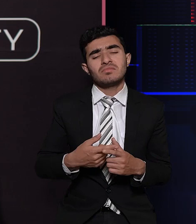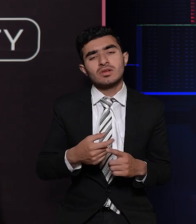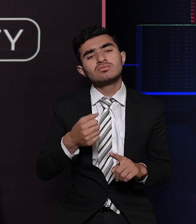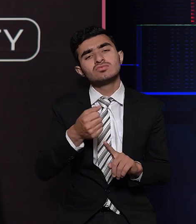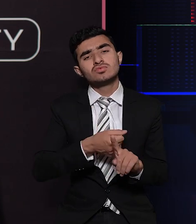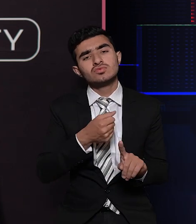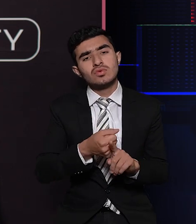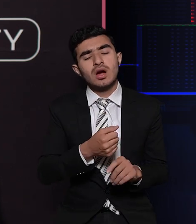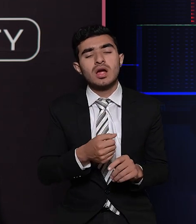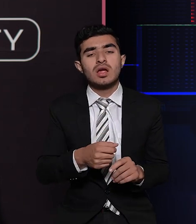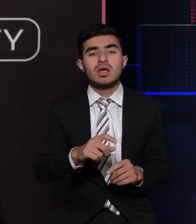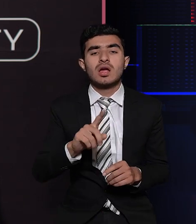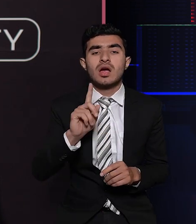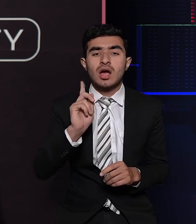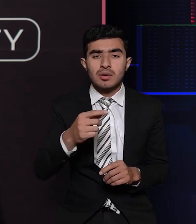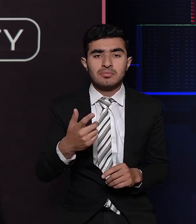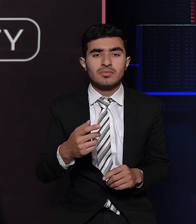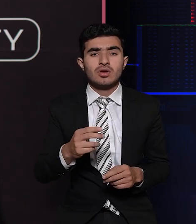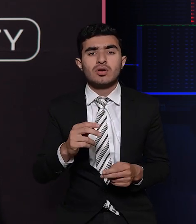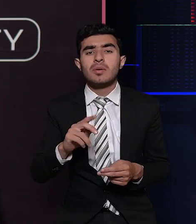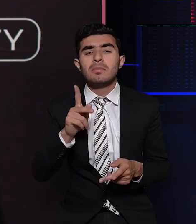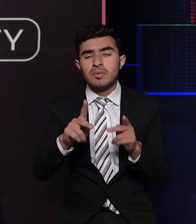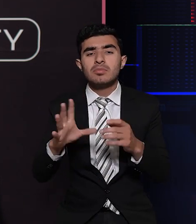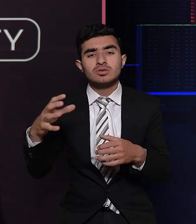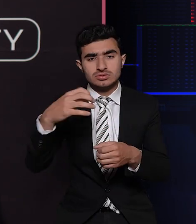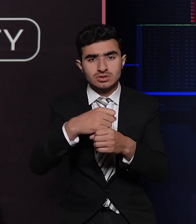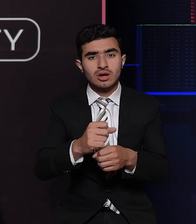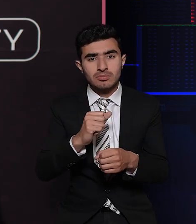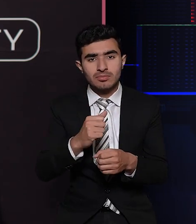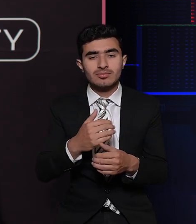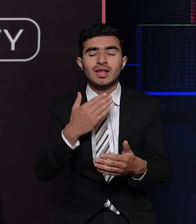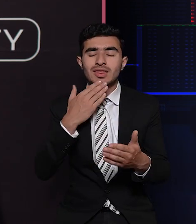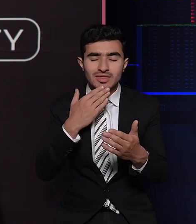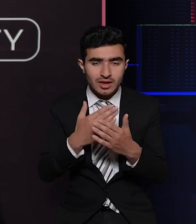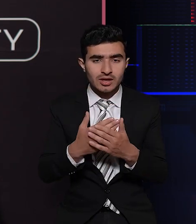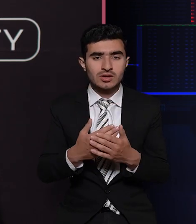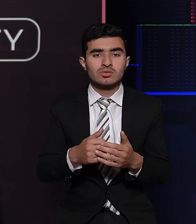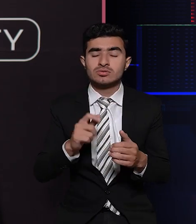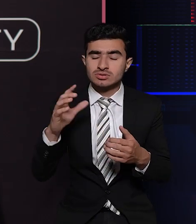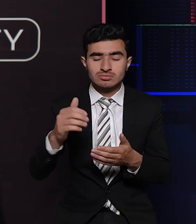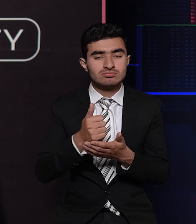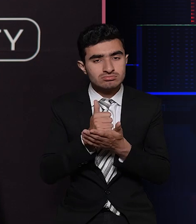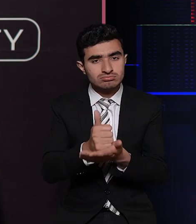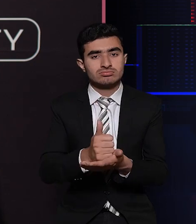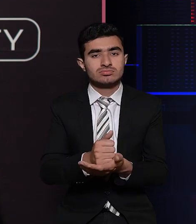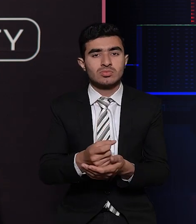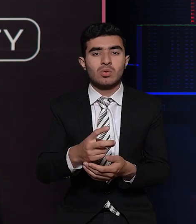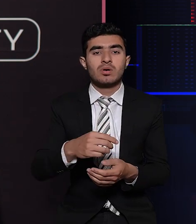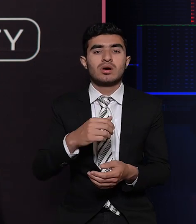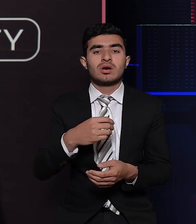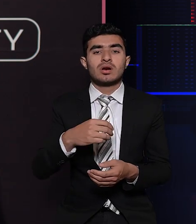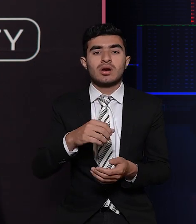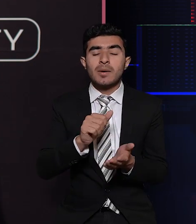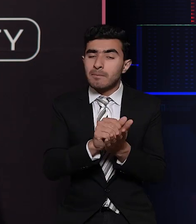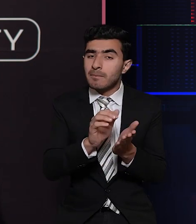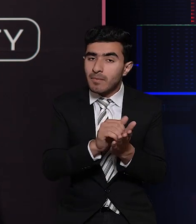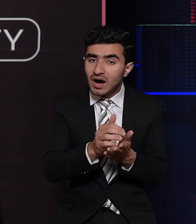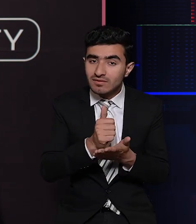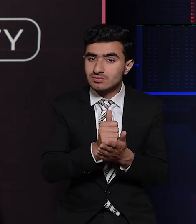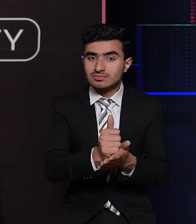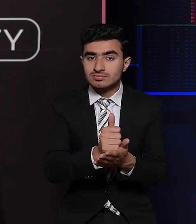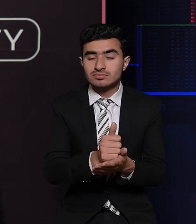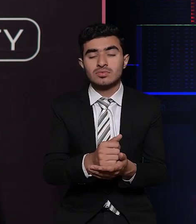بی گریٹفل ٹو پیپل، اظہار تشکر کرنا سیکھیں، معاف کرنا سیکھیں، دعا کرنا